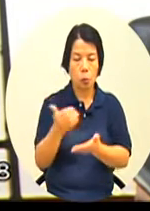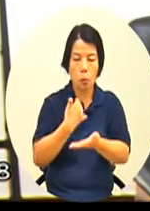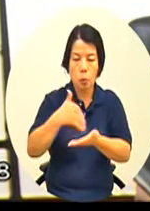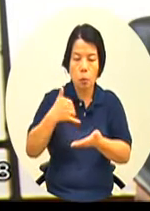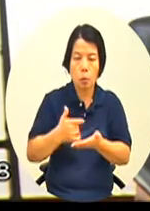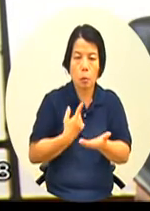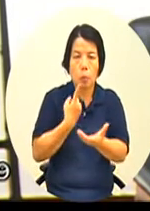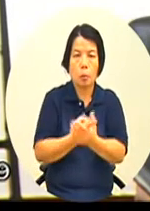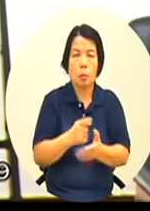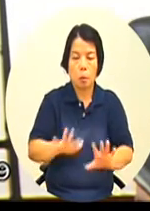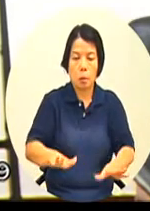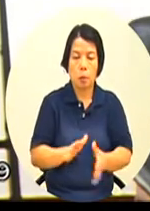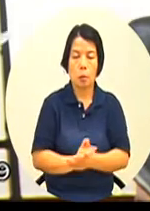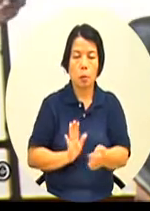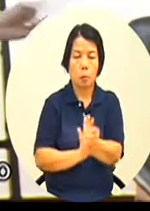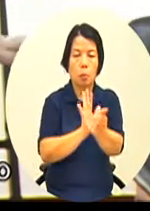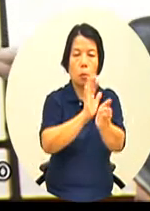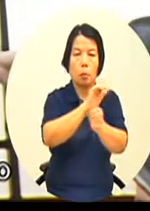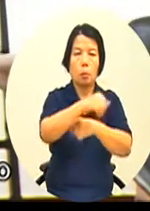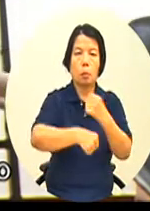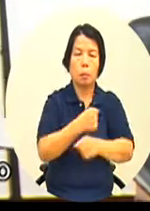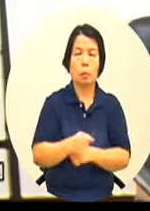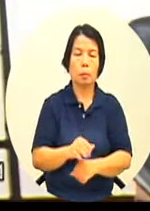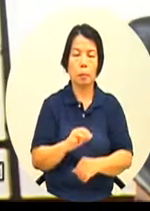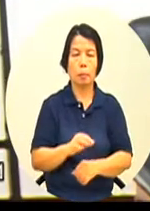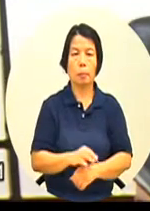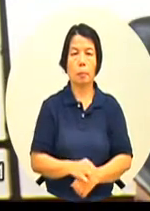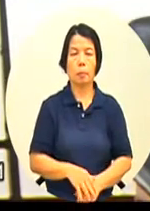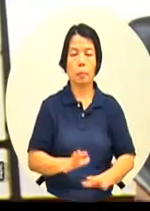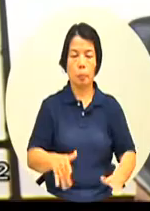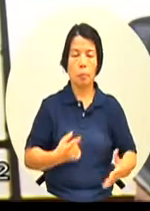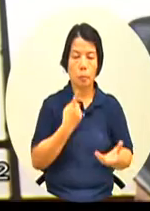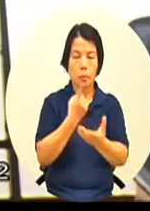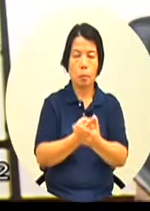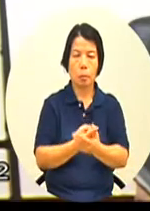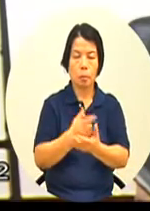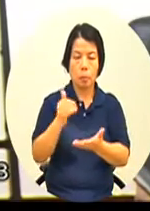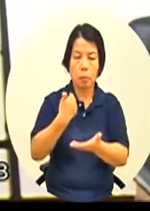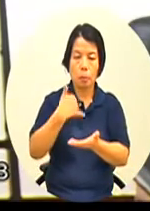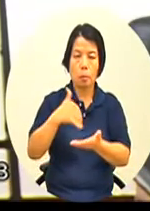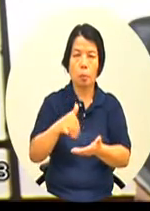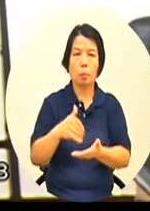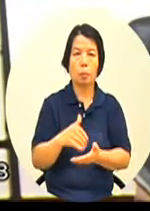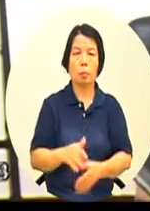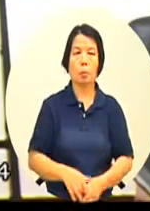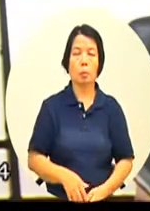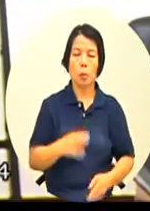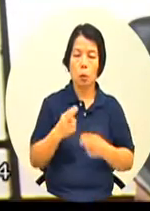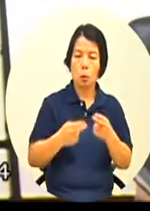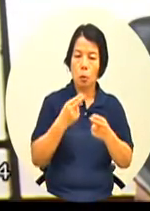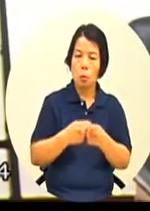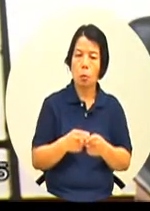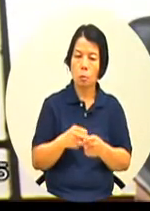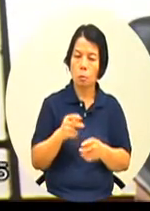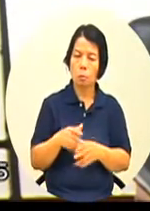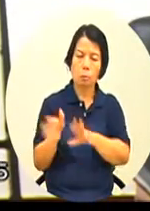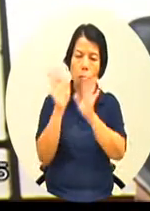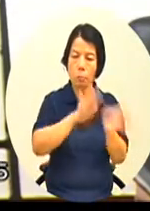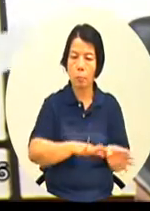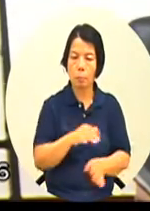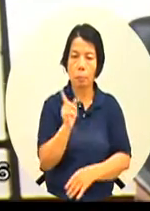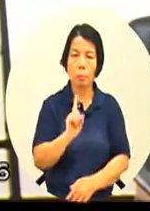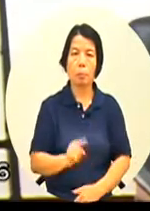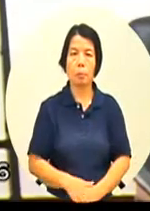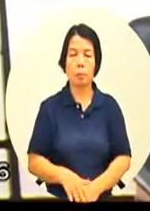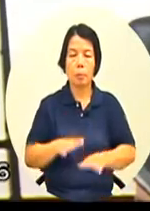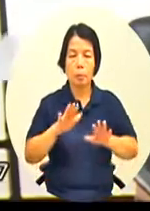者说您现在推动的，现在有在做嘛，对不对？参与式预算大概是怎么样的一个形式？那跟